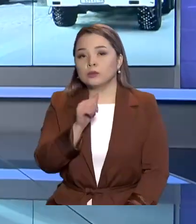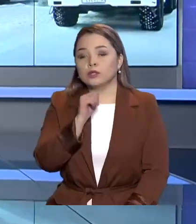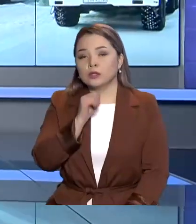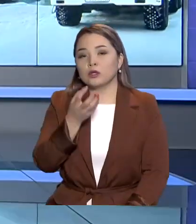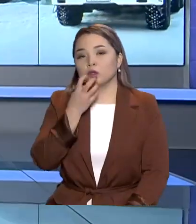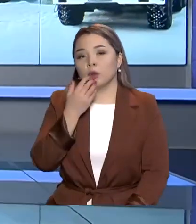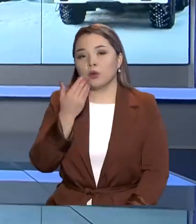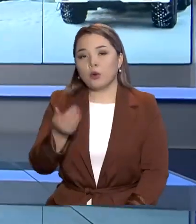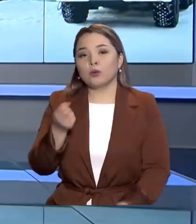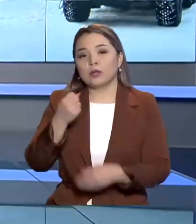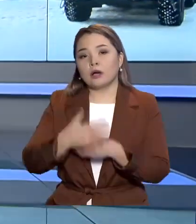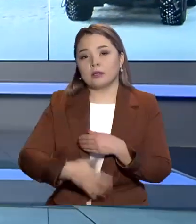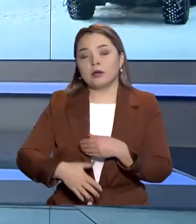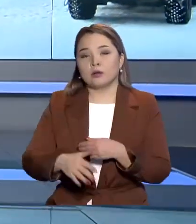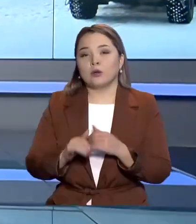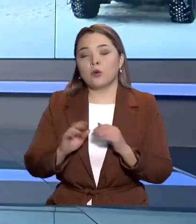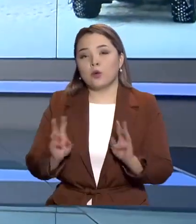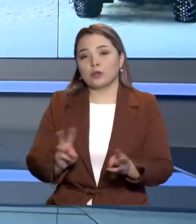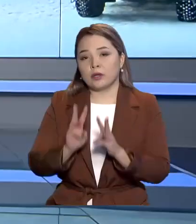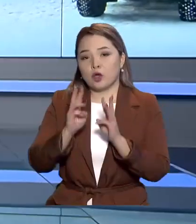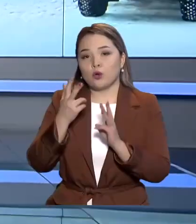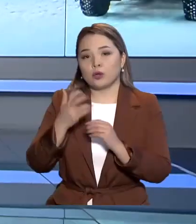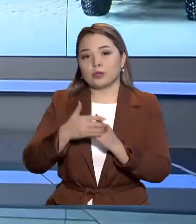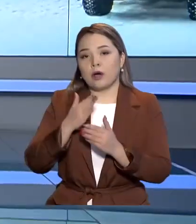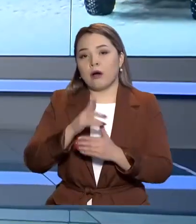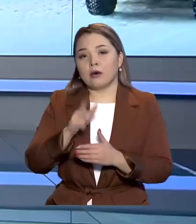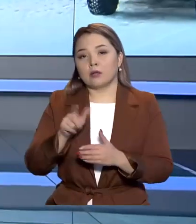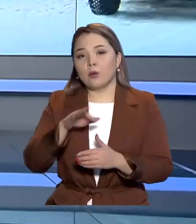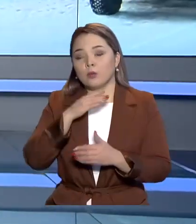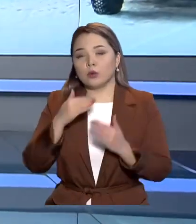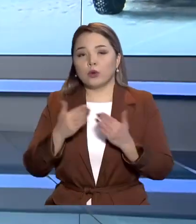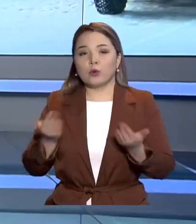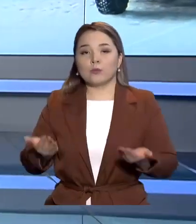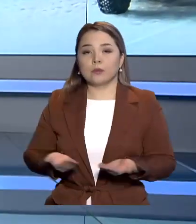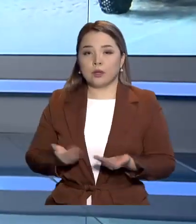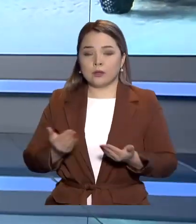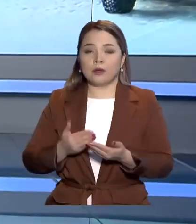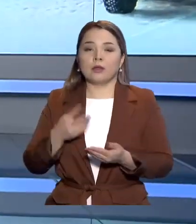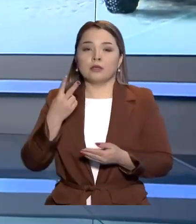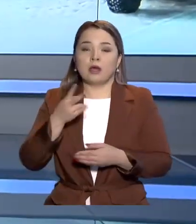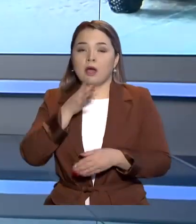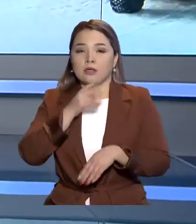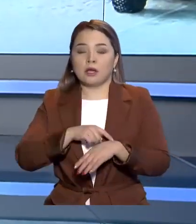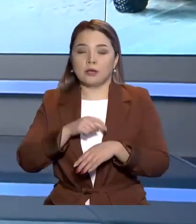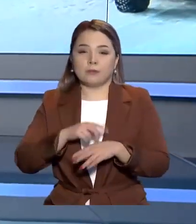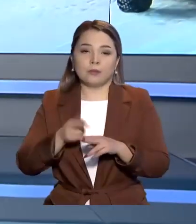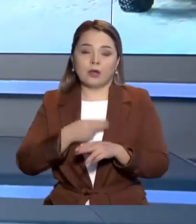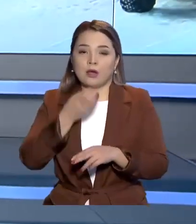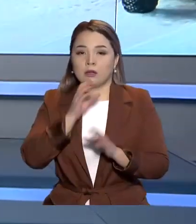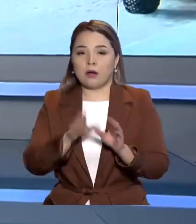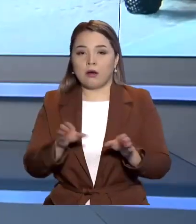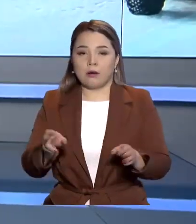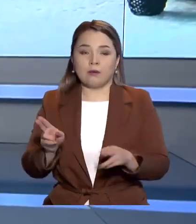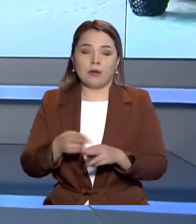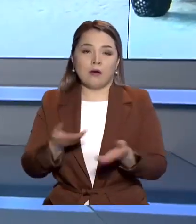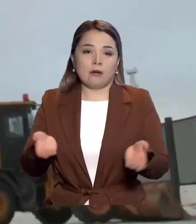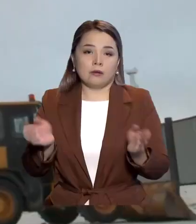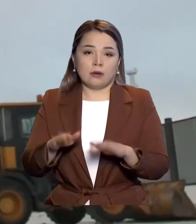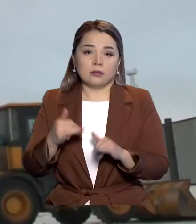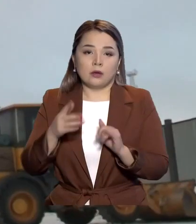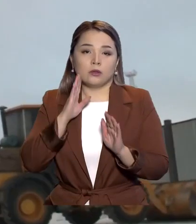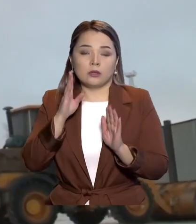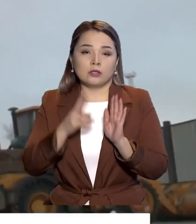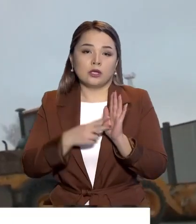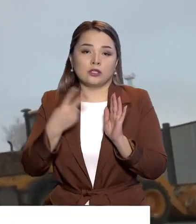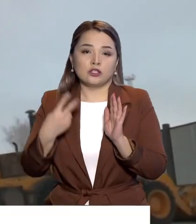Жалғастырамыз. Қостанайда жылу орталығы өртеніп, 300-ден астам көп қабатты тұрғын үй 2 сағатқа жуық жылусыз қалды. Оқиға бүгін таңғы